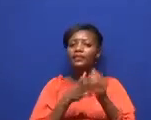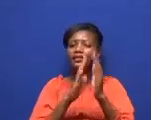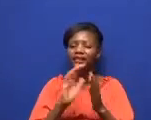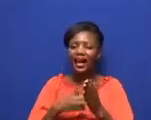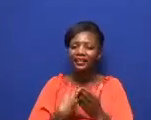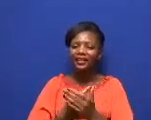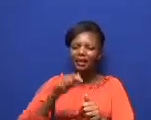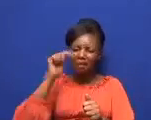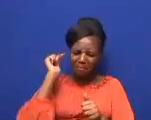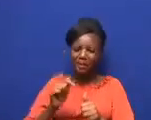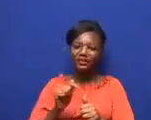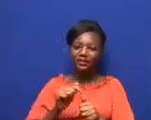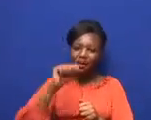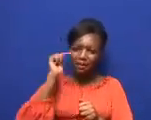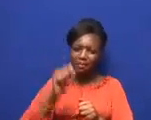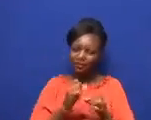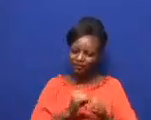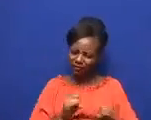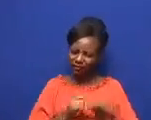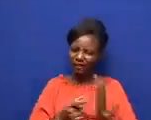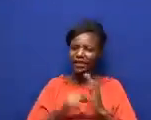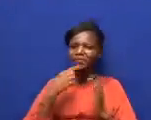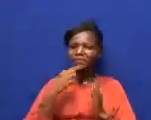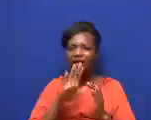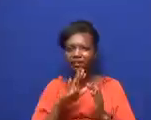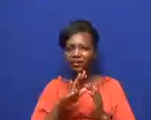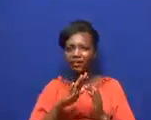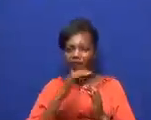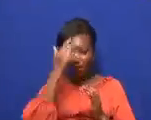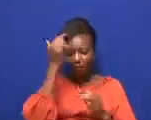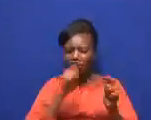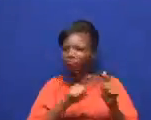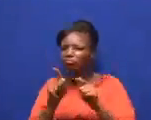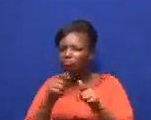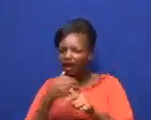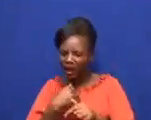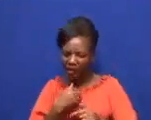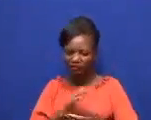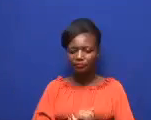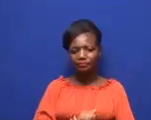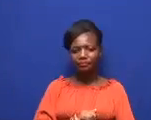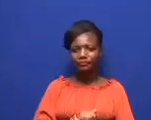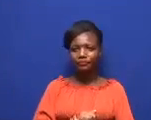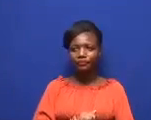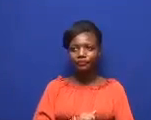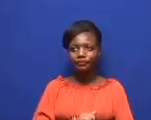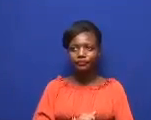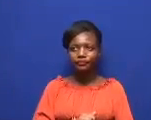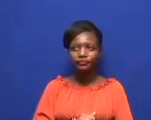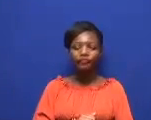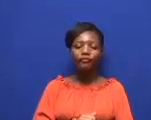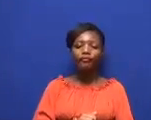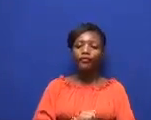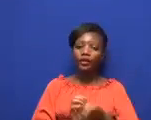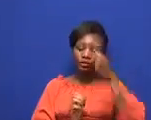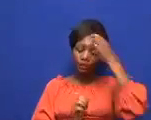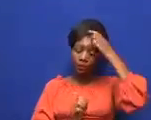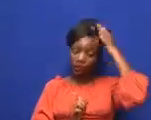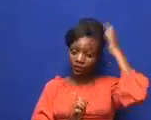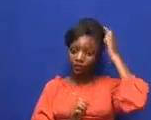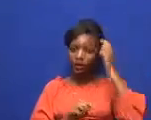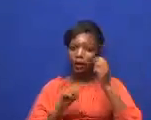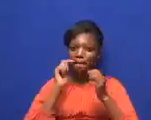lazima safishe jina lake kutokana na madai wanayomshutumia. So for him to vie, he'll have to clear the air on